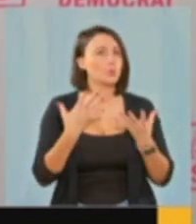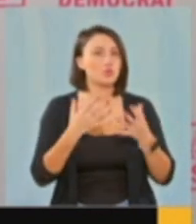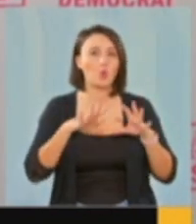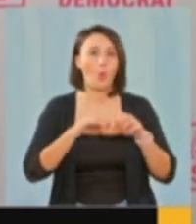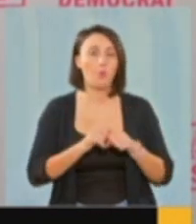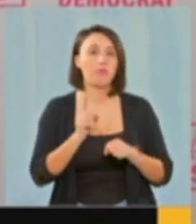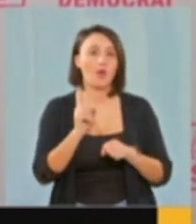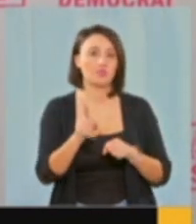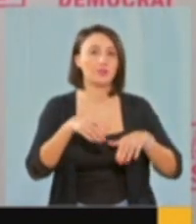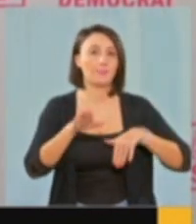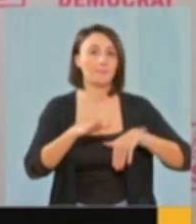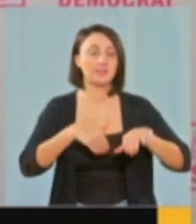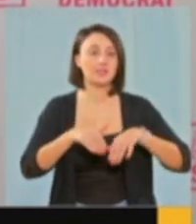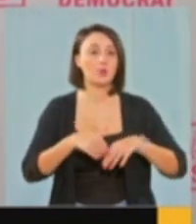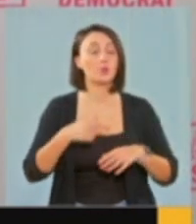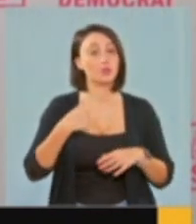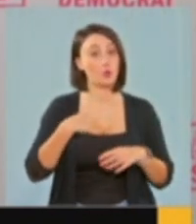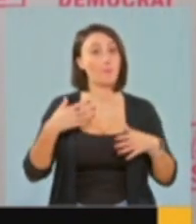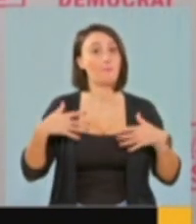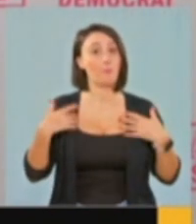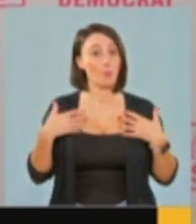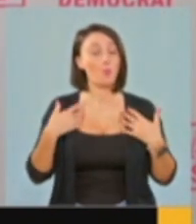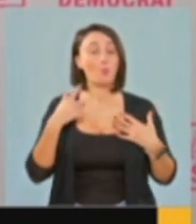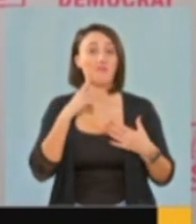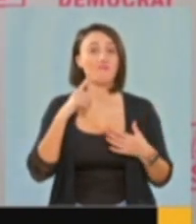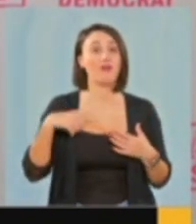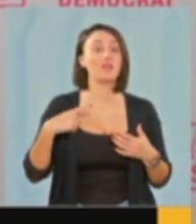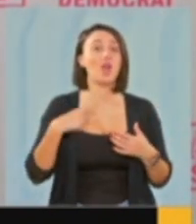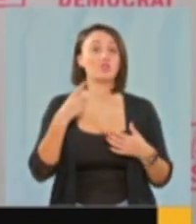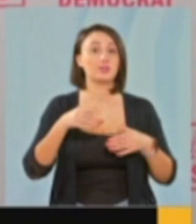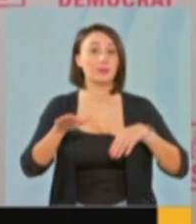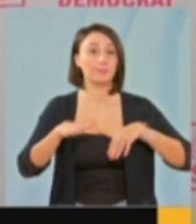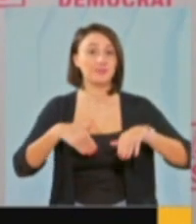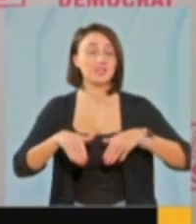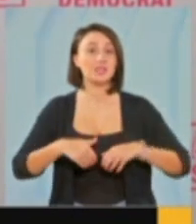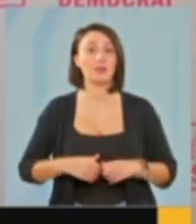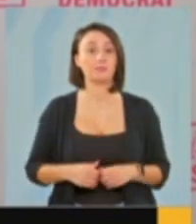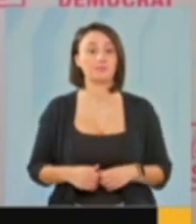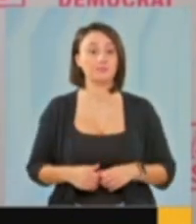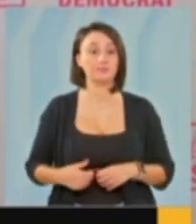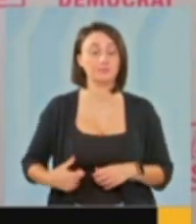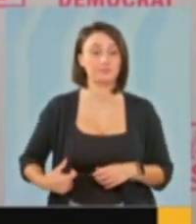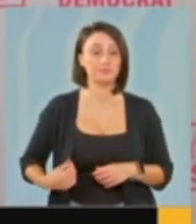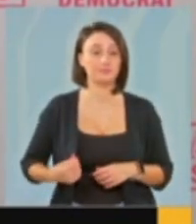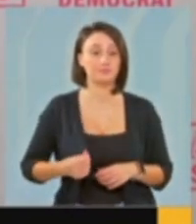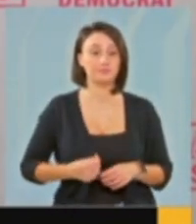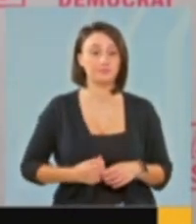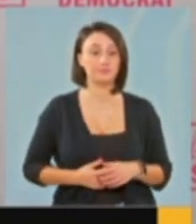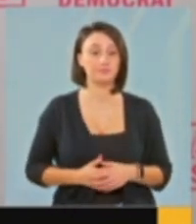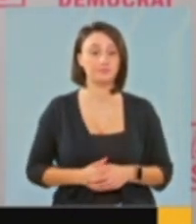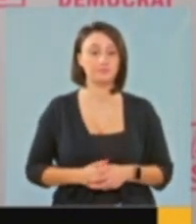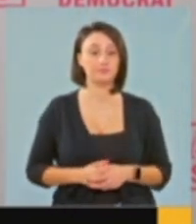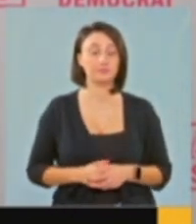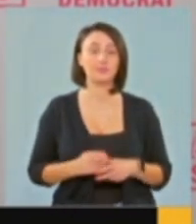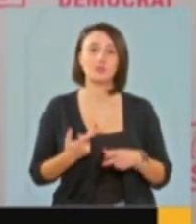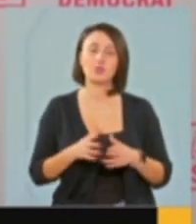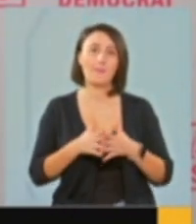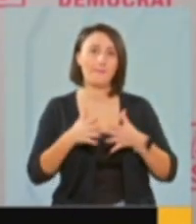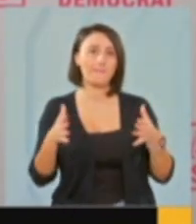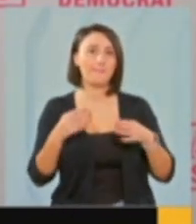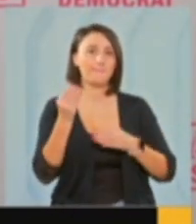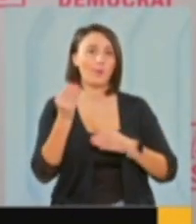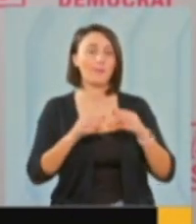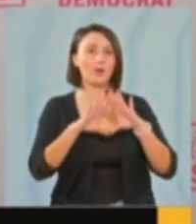se va ocupa de acest minister eu mă bucur că va exista acest minister una dintre cele mai mari probleme ale